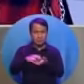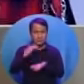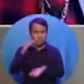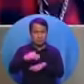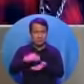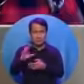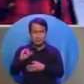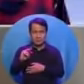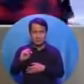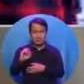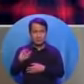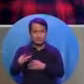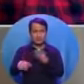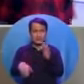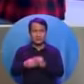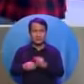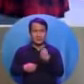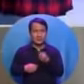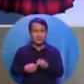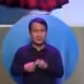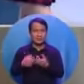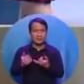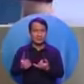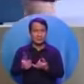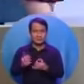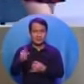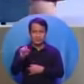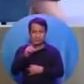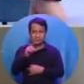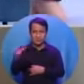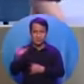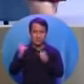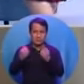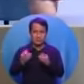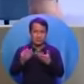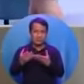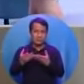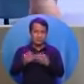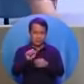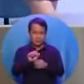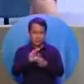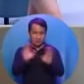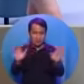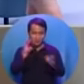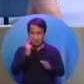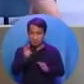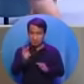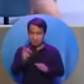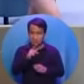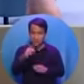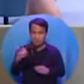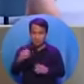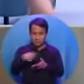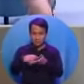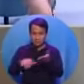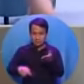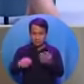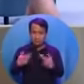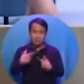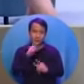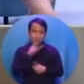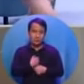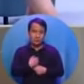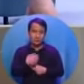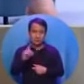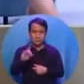na Signal dealer. Excuse me. 100 pesos lang po. Marami ka ng awesome channels. Channels, may 100 pesos discount kung may lumang